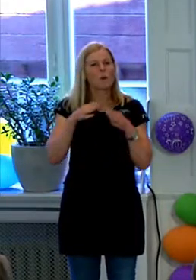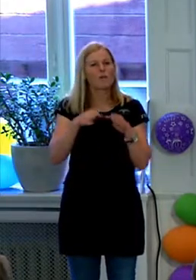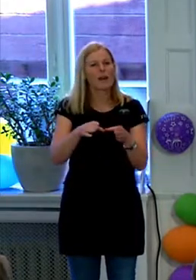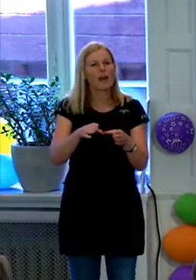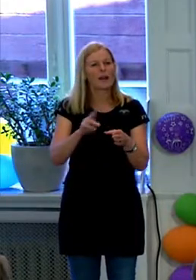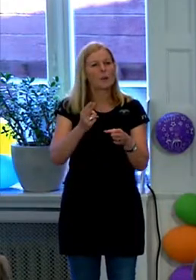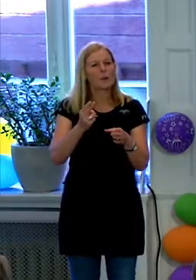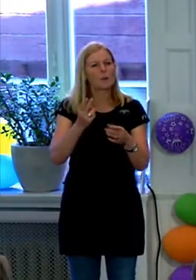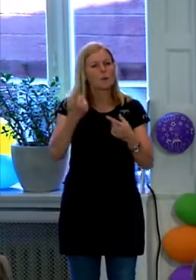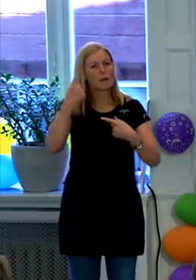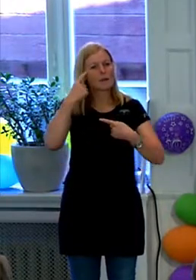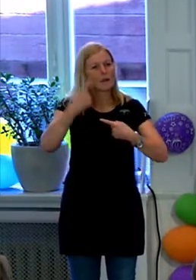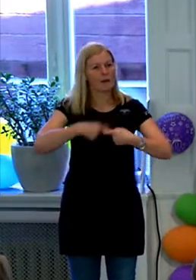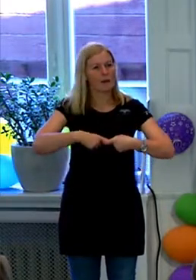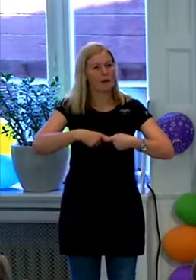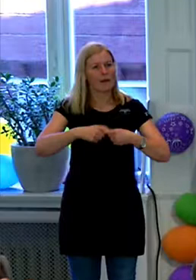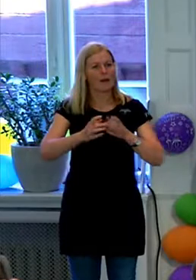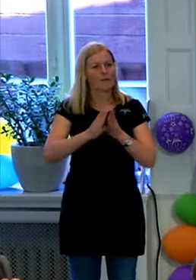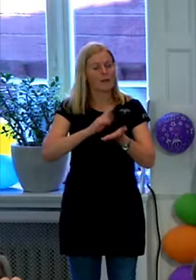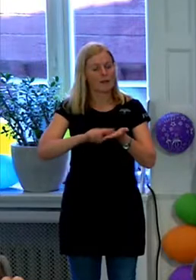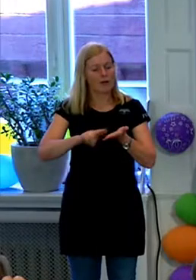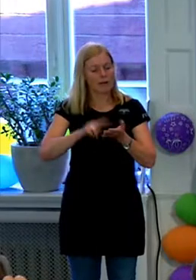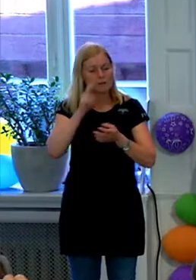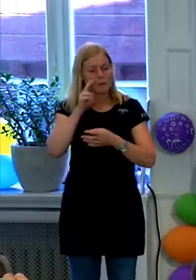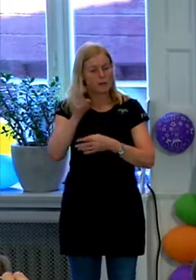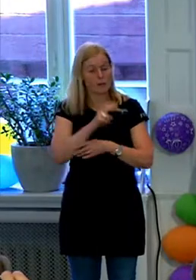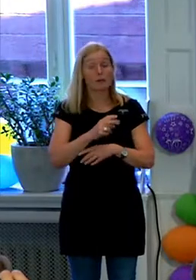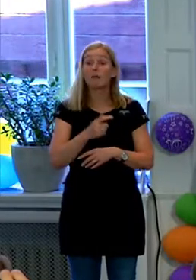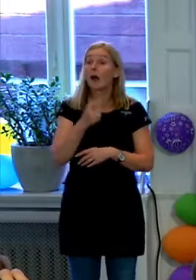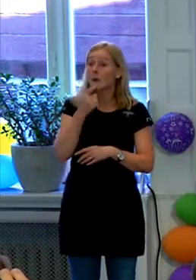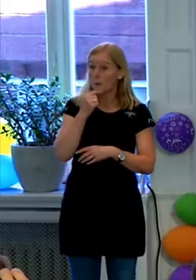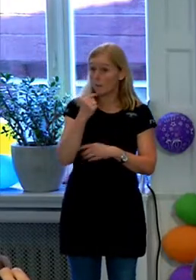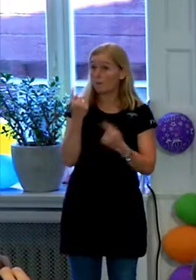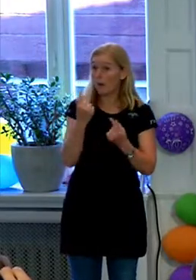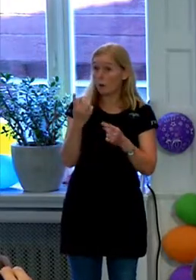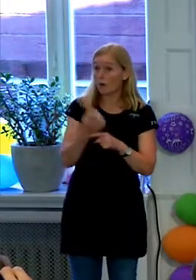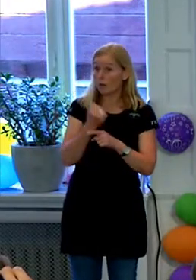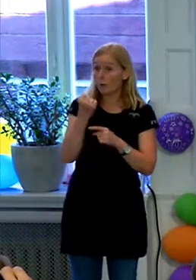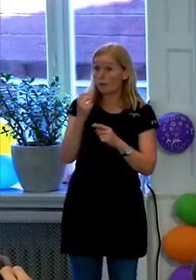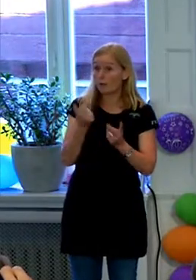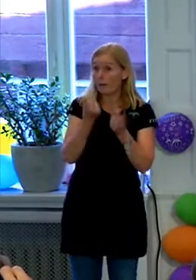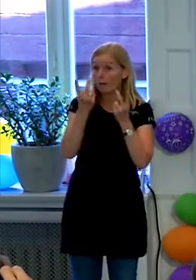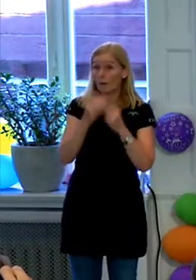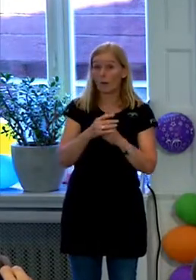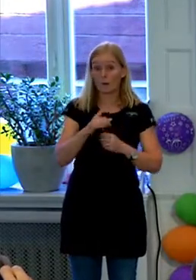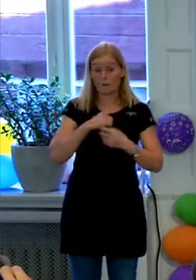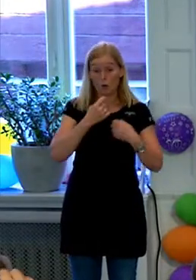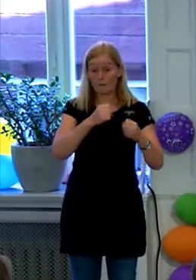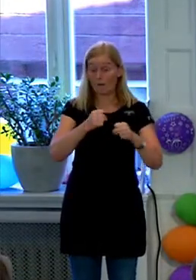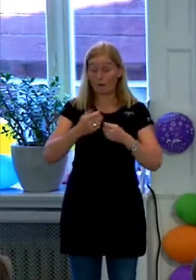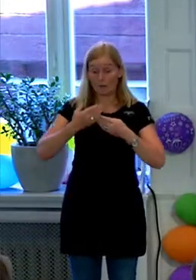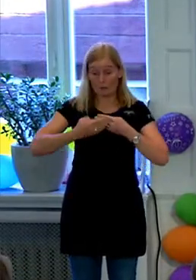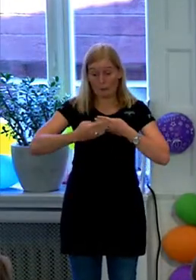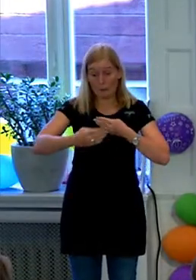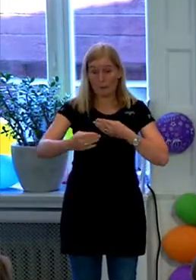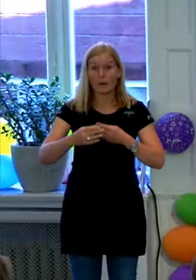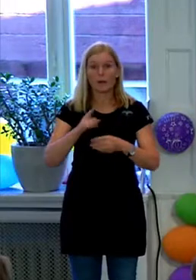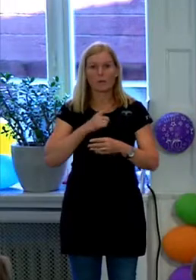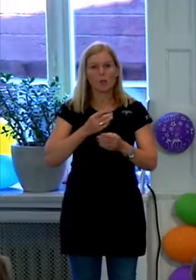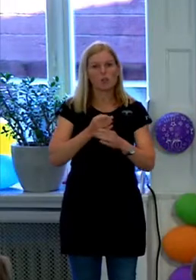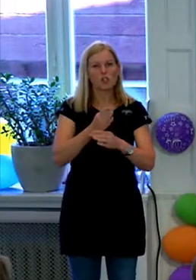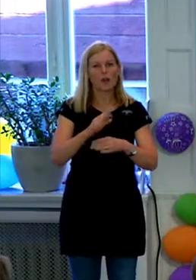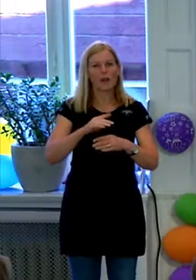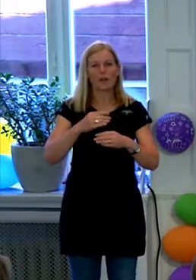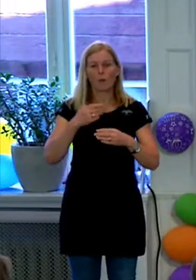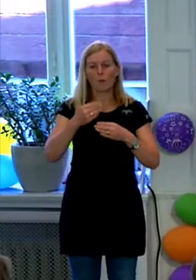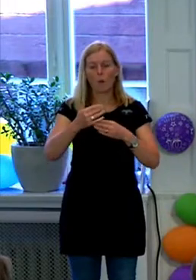utifrån Trafikverkets perspektiv? Ja, men Lund är rätt lyckligt lottad nu, skulle jag säga. Vi har mycket aktiviteter på gång. Det kommer att bli mycket störningar de kommande